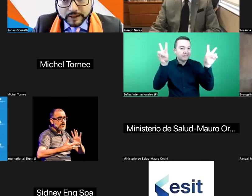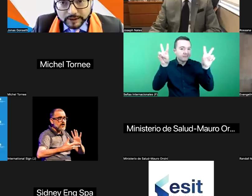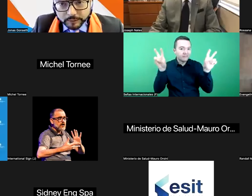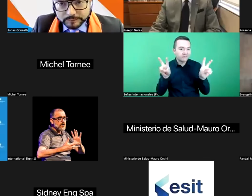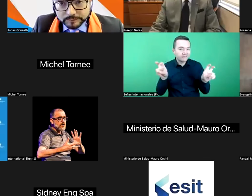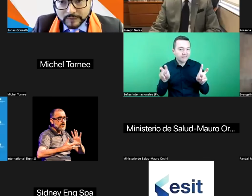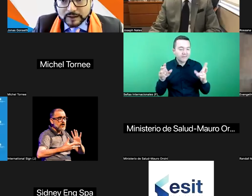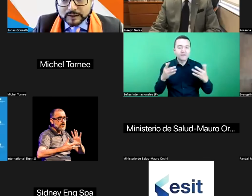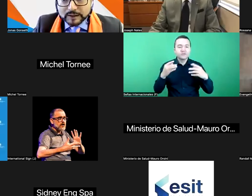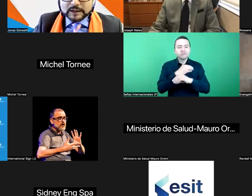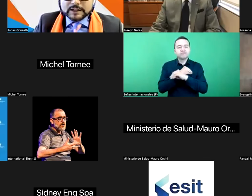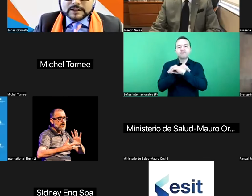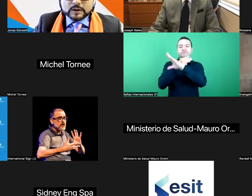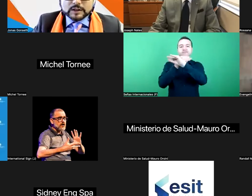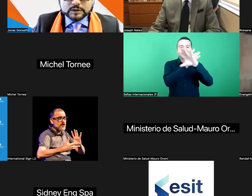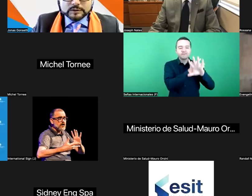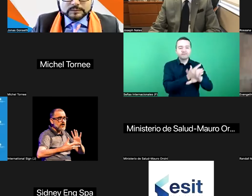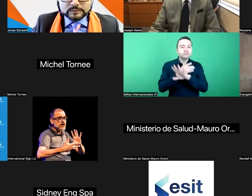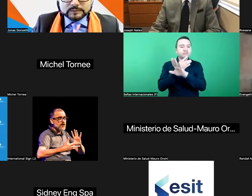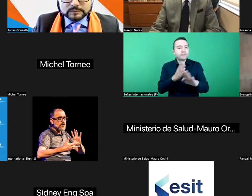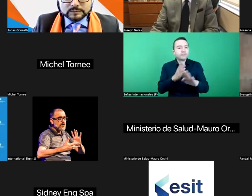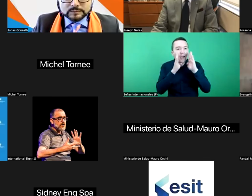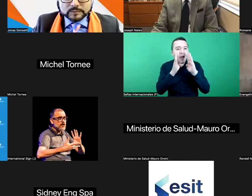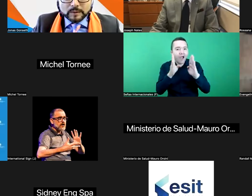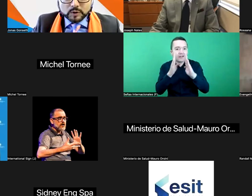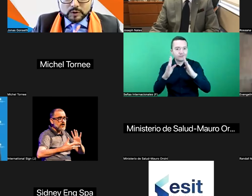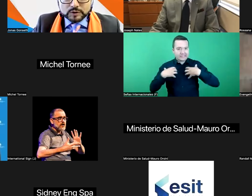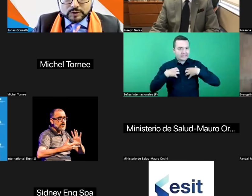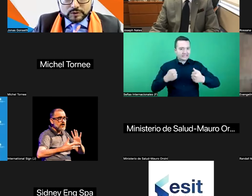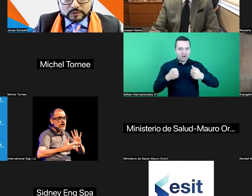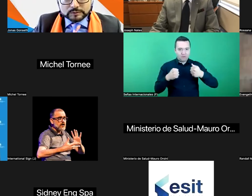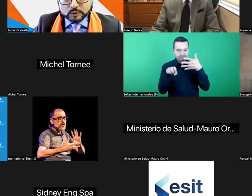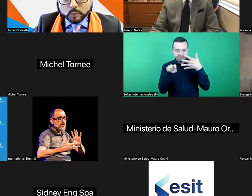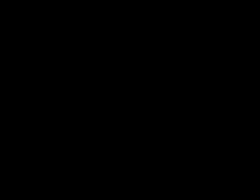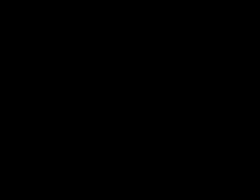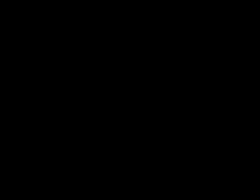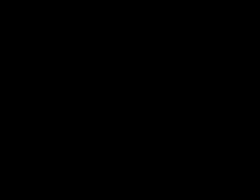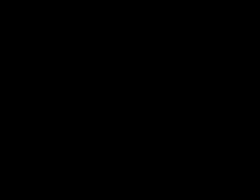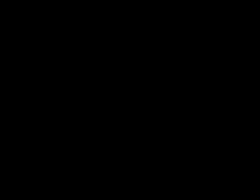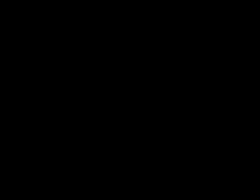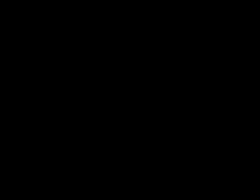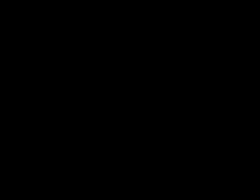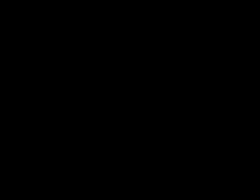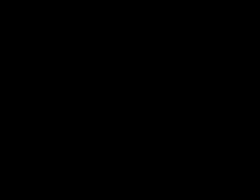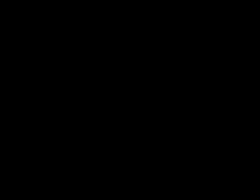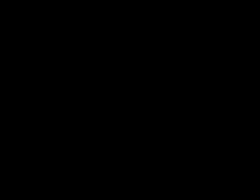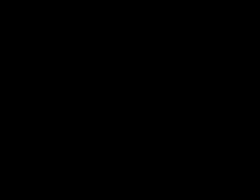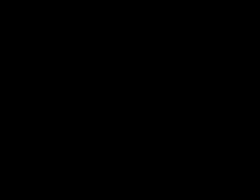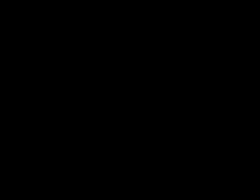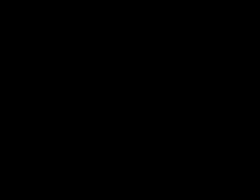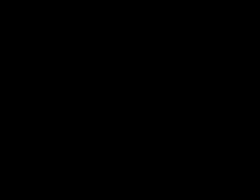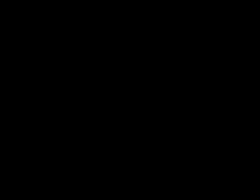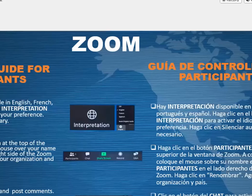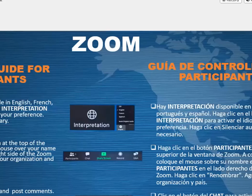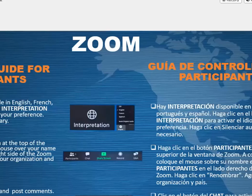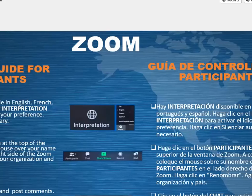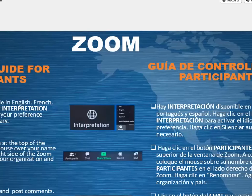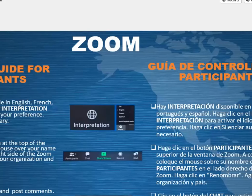webinaire virtuel sur les soins de santé primaire. Aujourd'hui, nous allons voir un